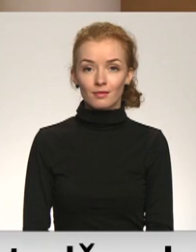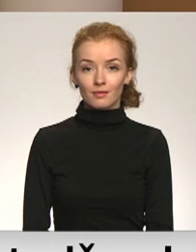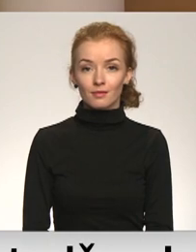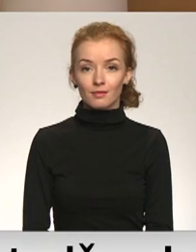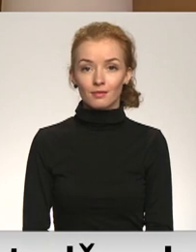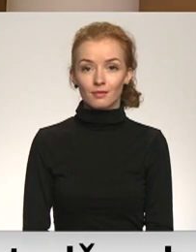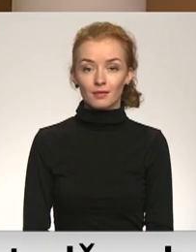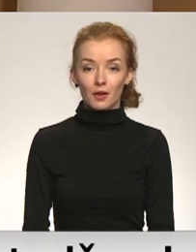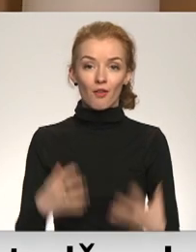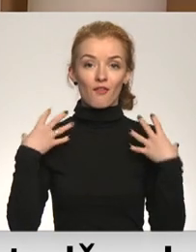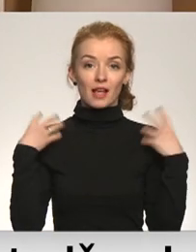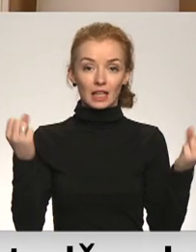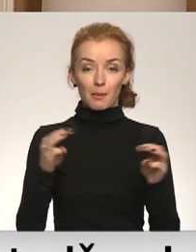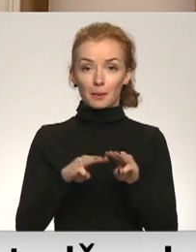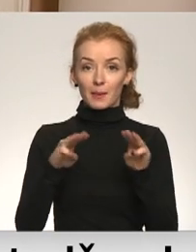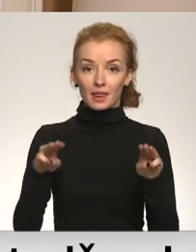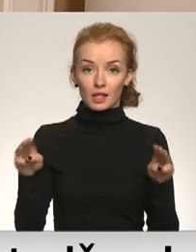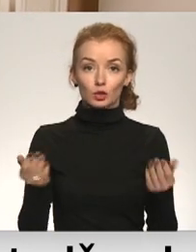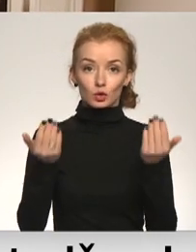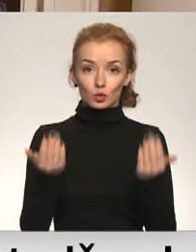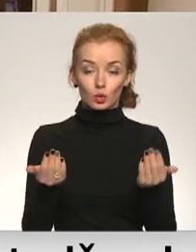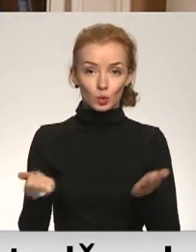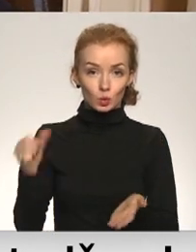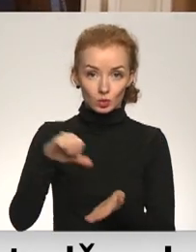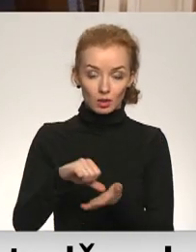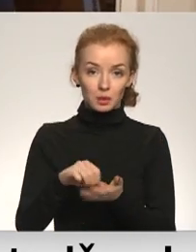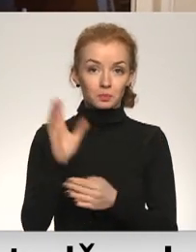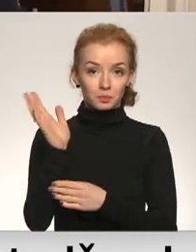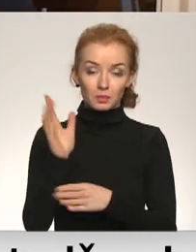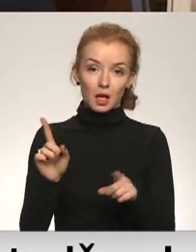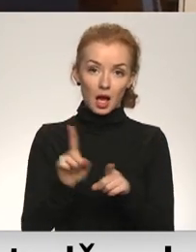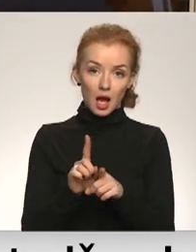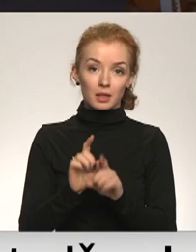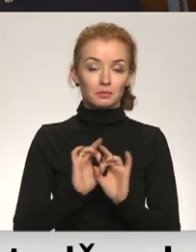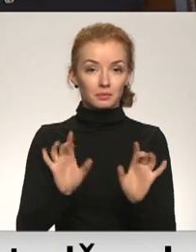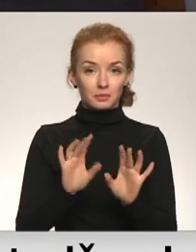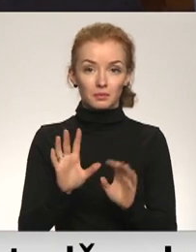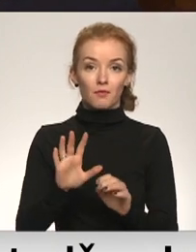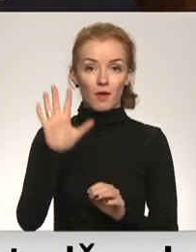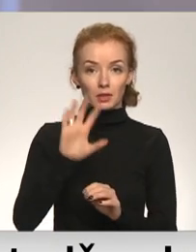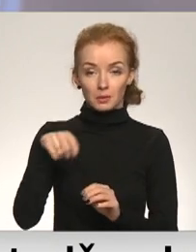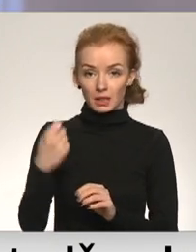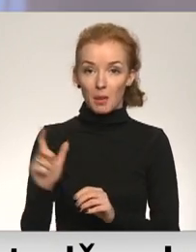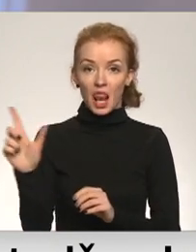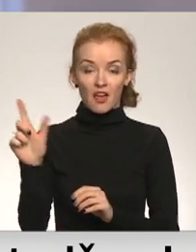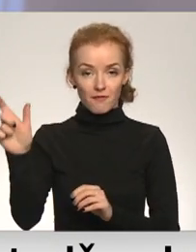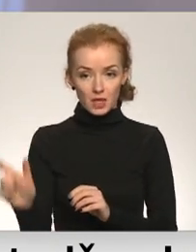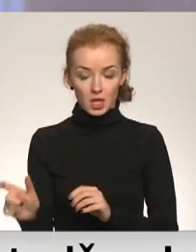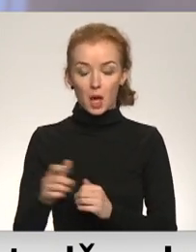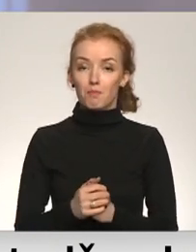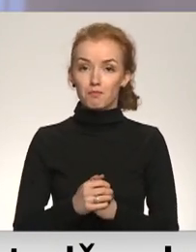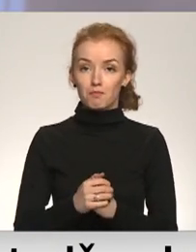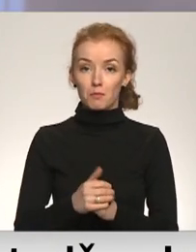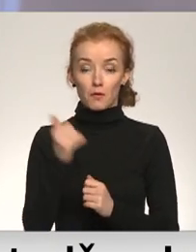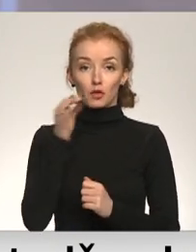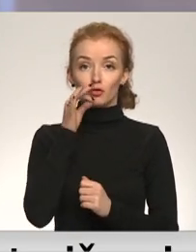Ar tiem veselības ministrs šodien iepazīstināja valsts prezidentu, kurš paudis savu atbalstu. Ir cita situācija